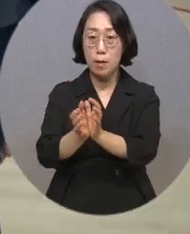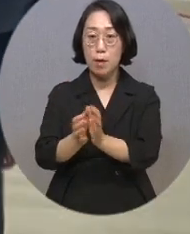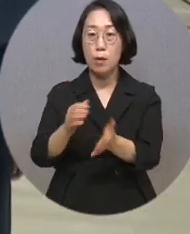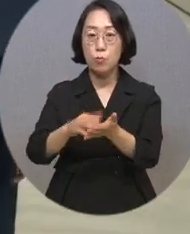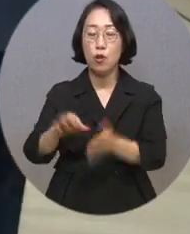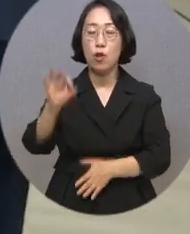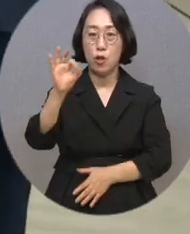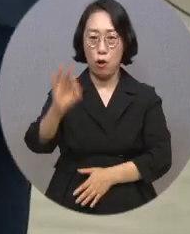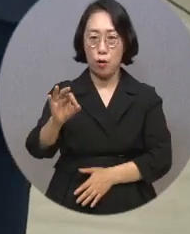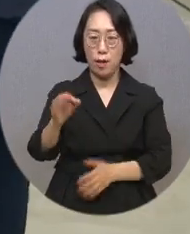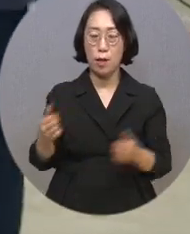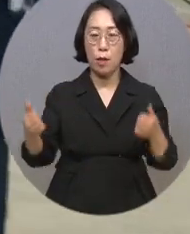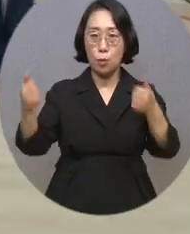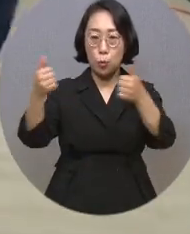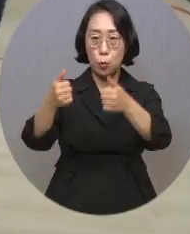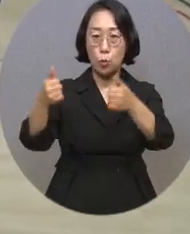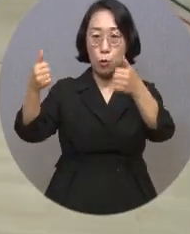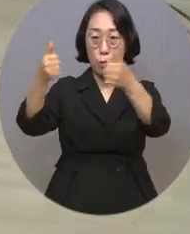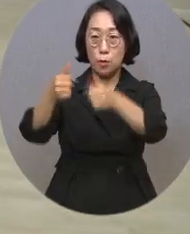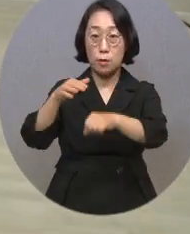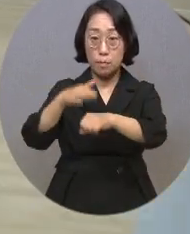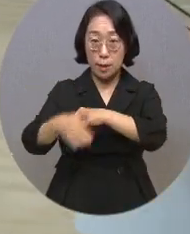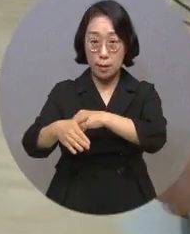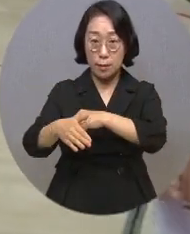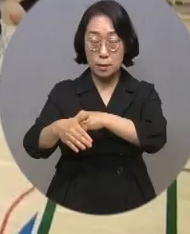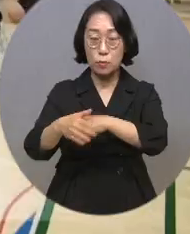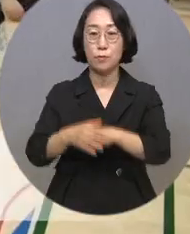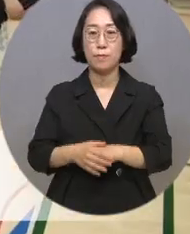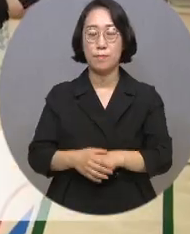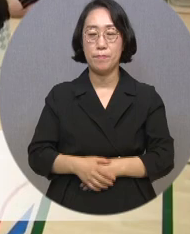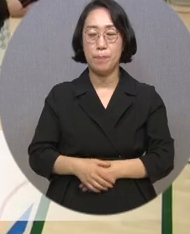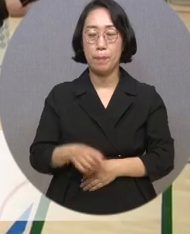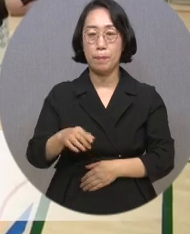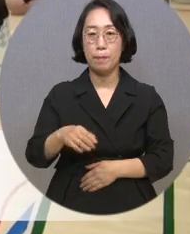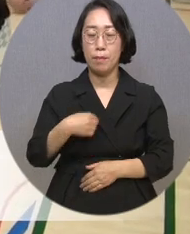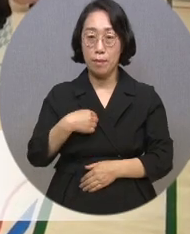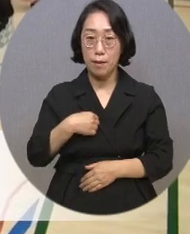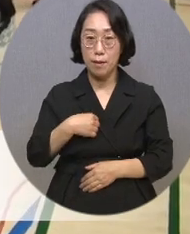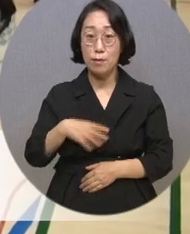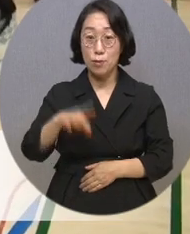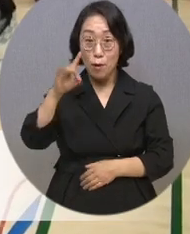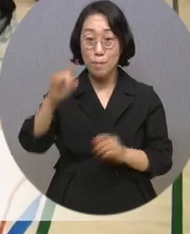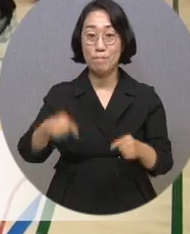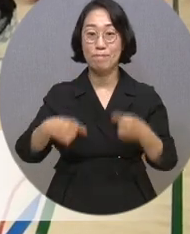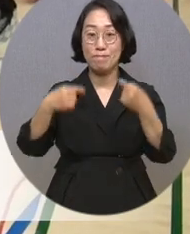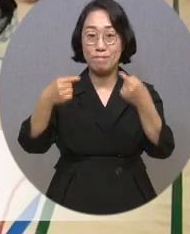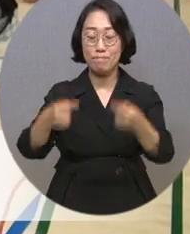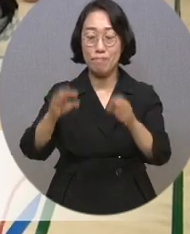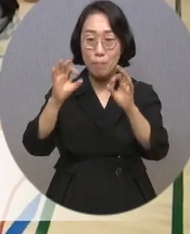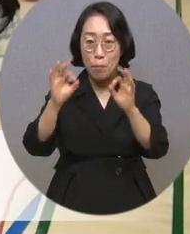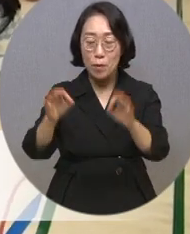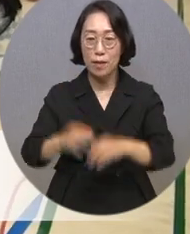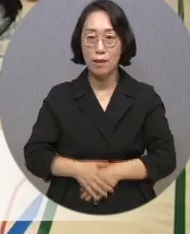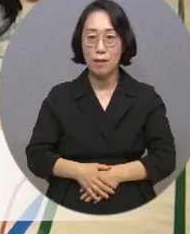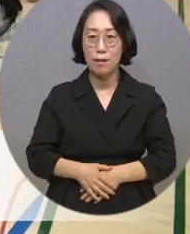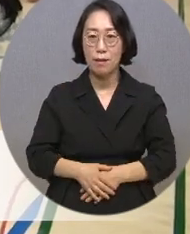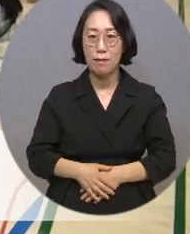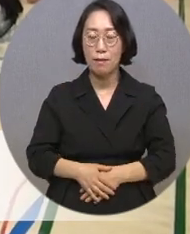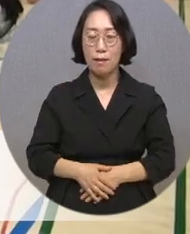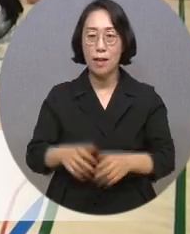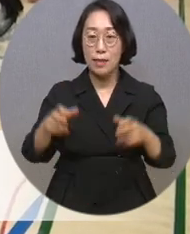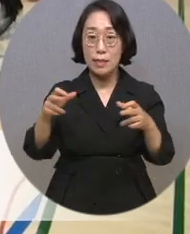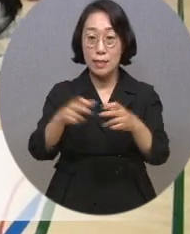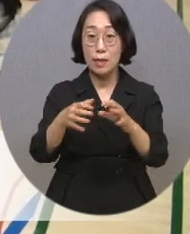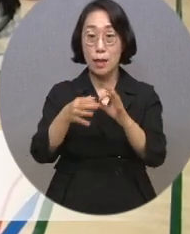팀이 토너먼트 방식으로 우승을 겨뤘습니다. 제가 오늘 녹양동 꿈의학교를 통해 패럴림픽의